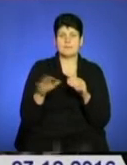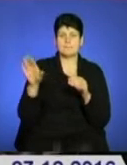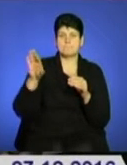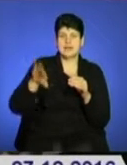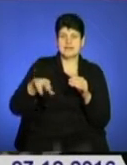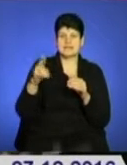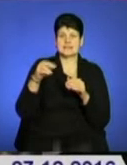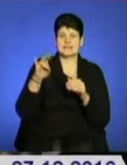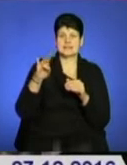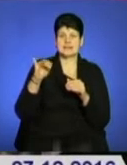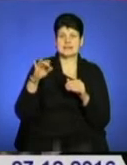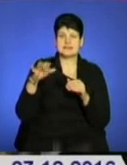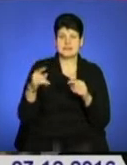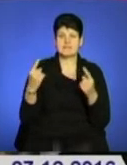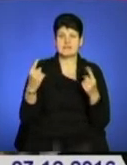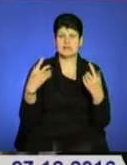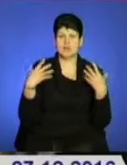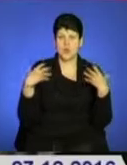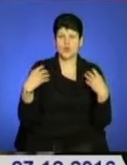великий оздоровчий